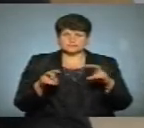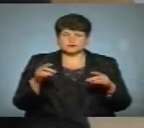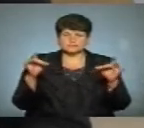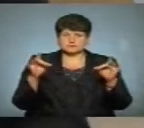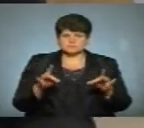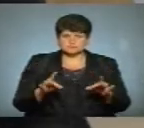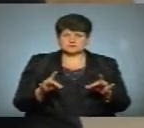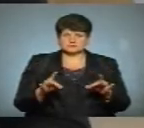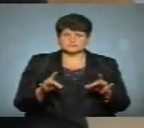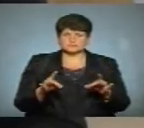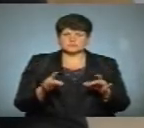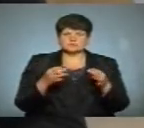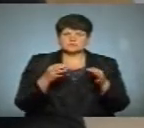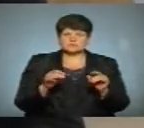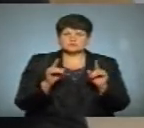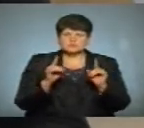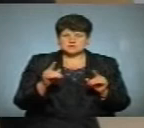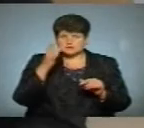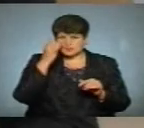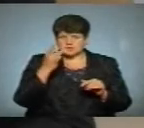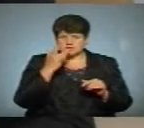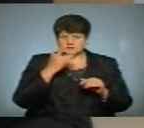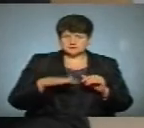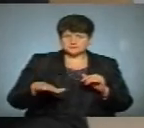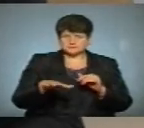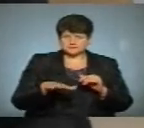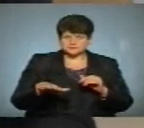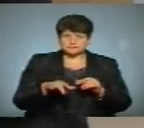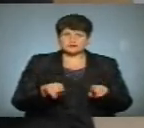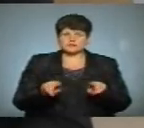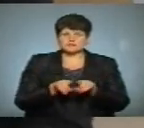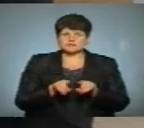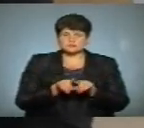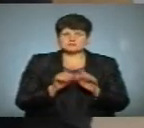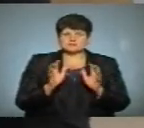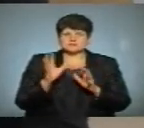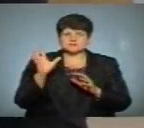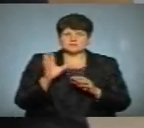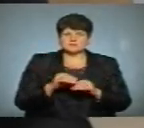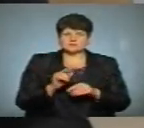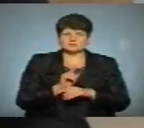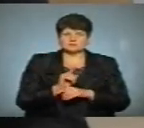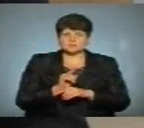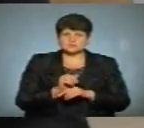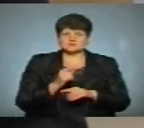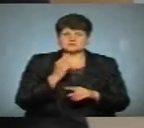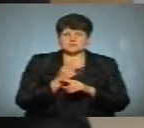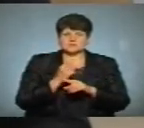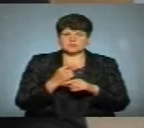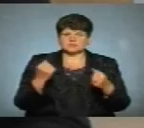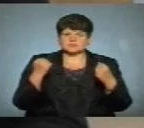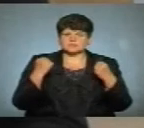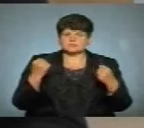в закритому типі, дозволено тільки літні майданчики, а також зі збереженням всіх санітарних норм. Заборона фітнес